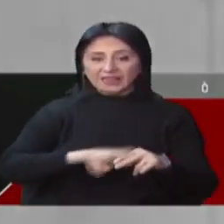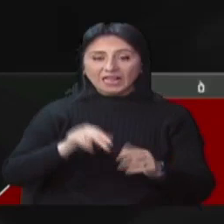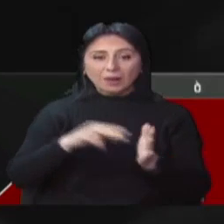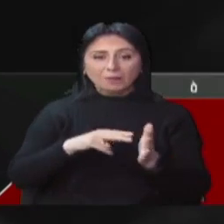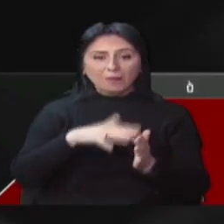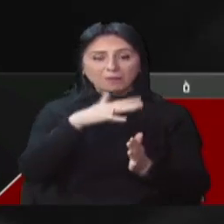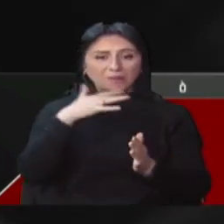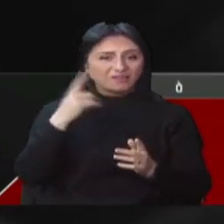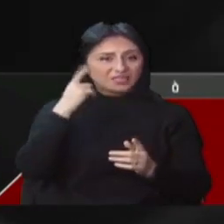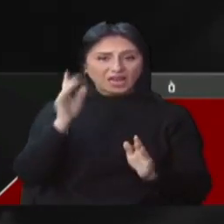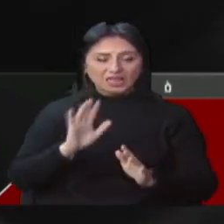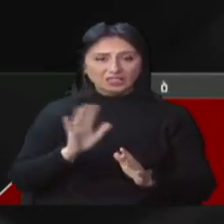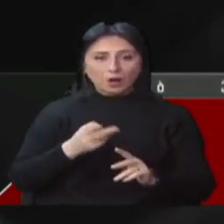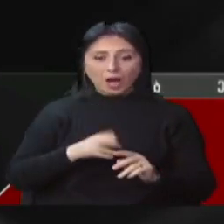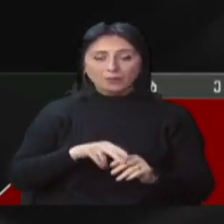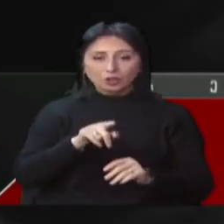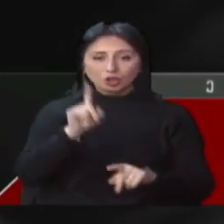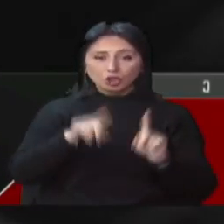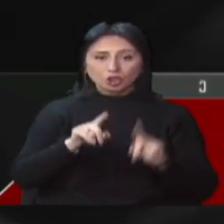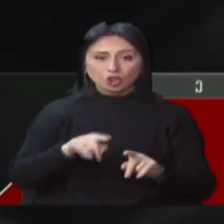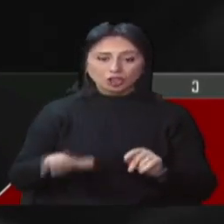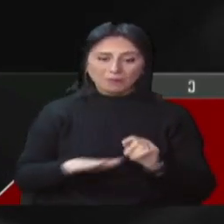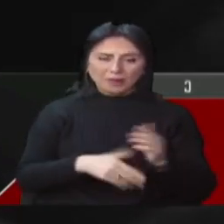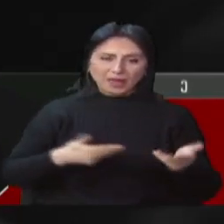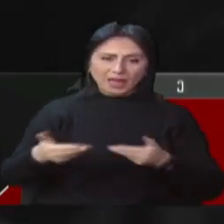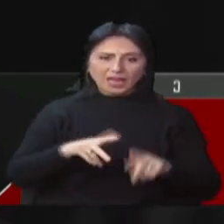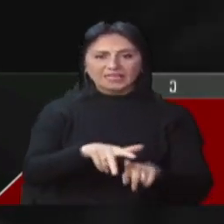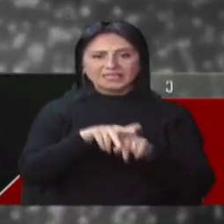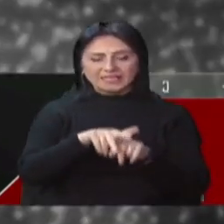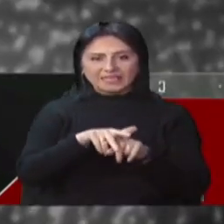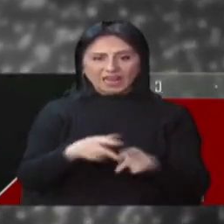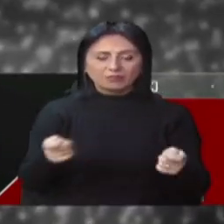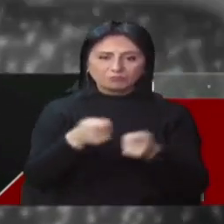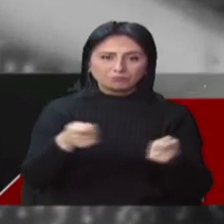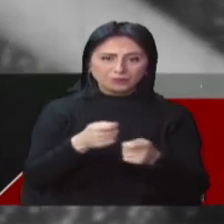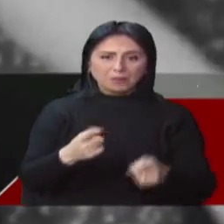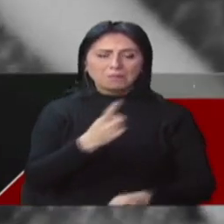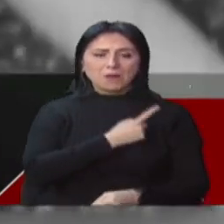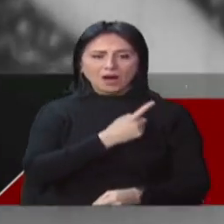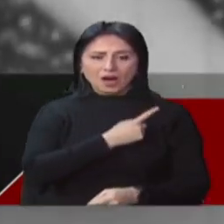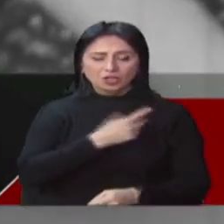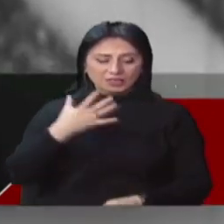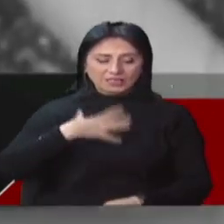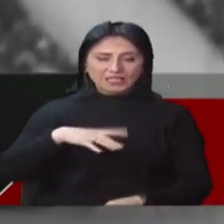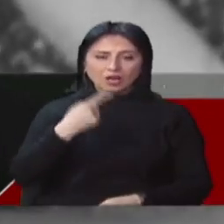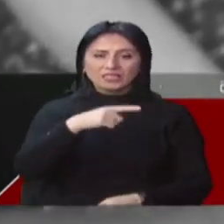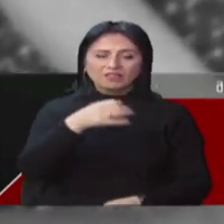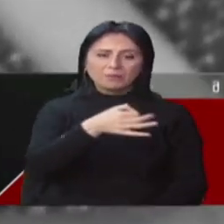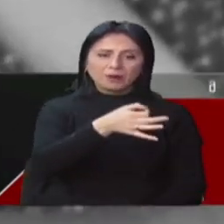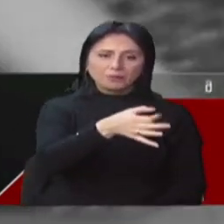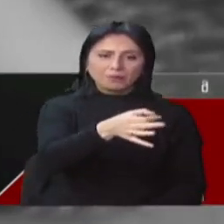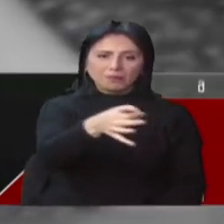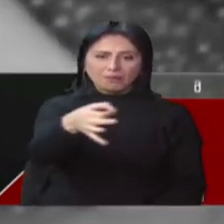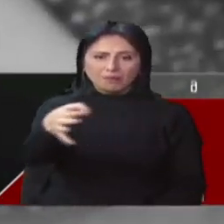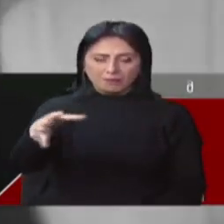ფასი კი ბევრს არ ესმოდა. ამიტომაც ზოგჯერ ფეხით, ზოგჯერ ცხენითა და ურმით, სრულიად მარტო, საქართველოს სხვადასხვა მხარესა